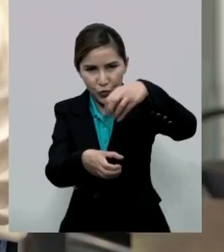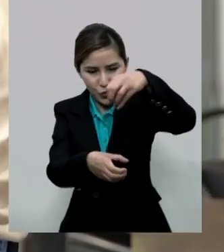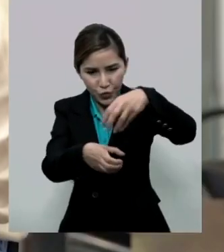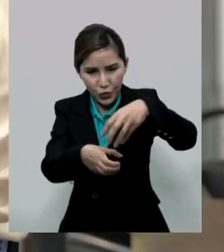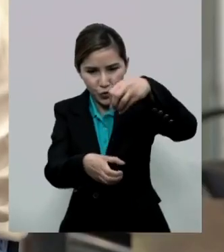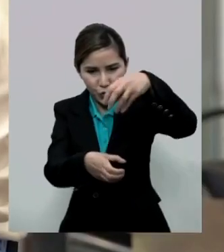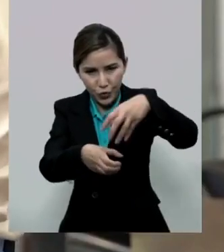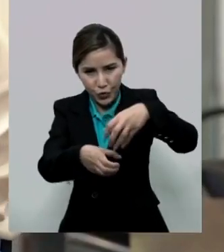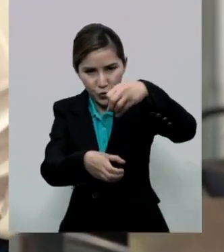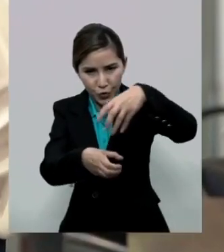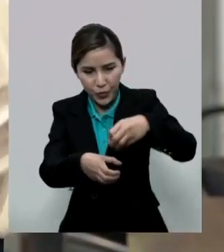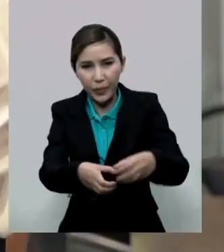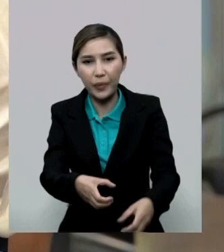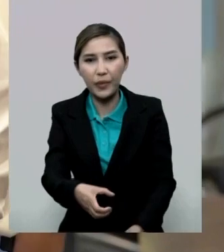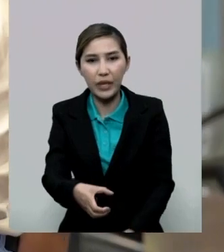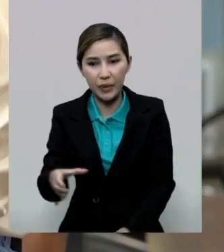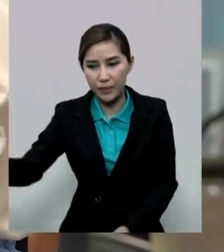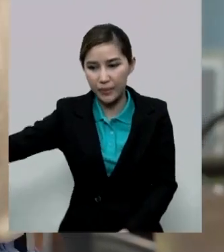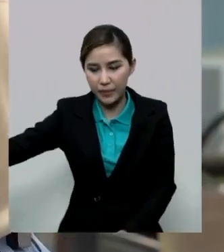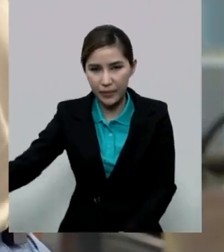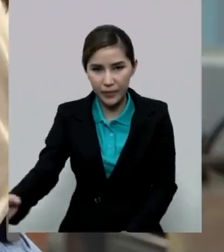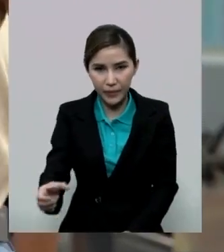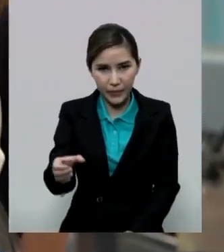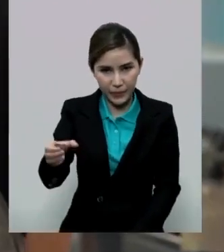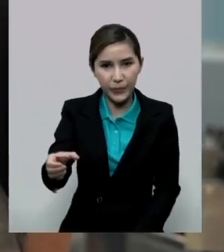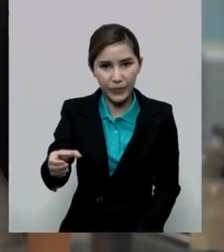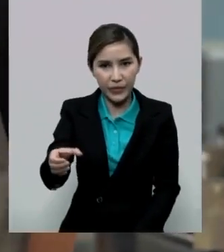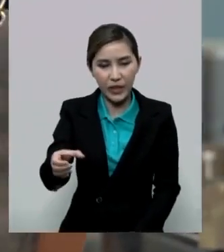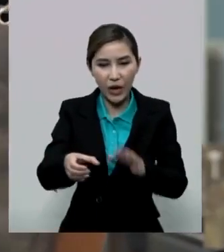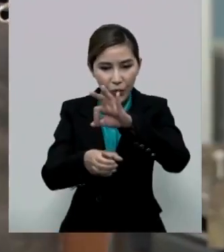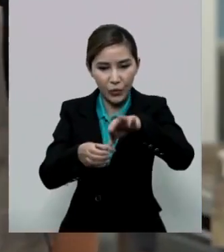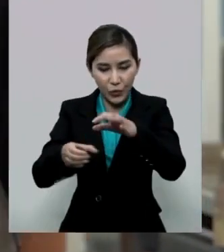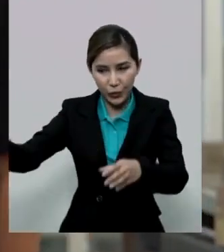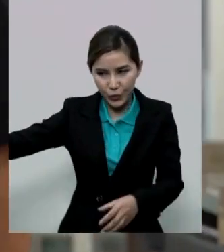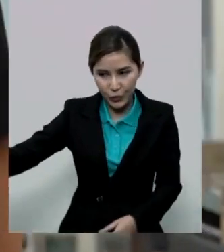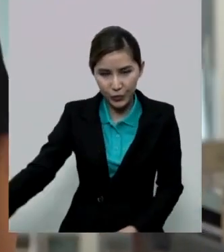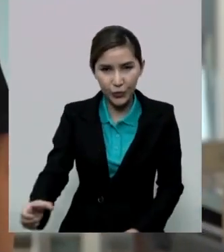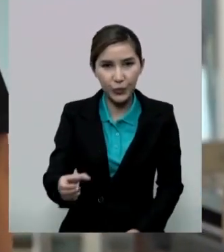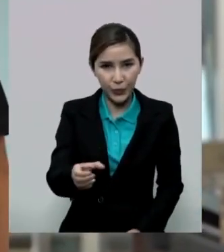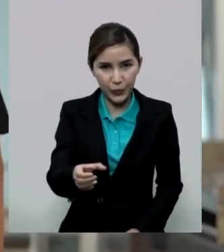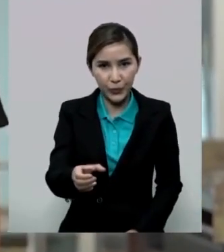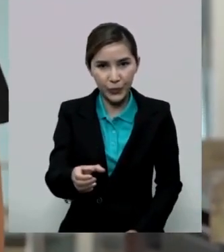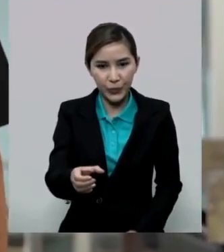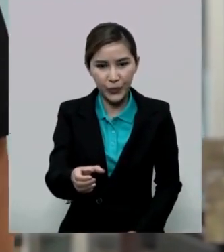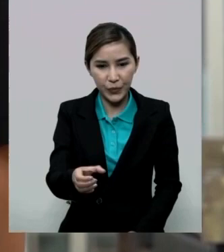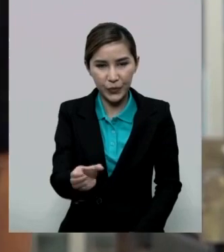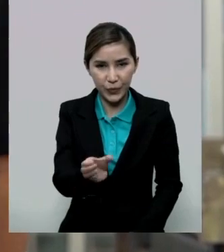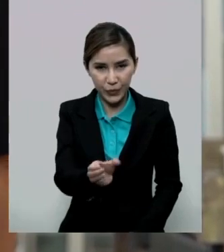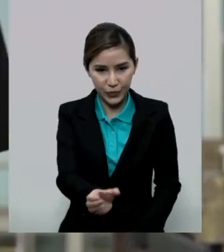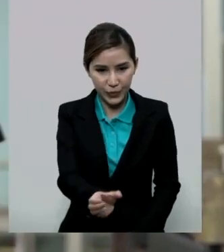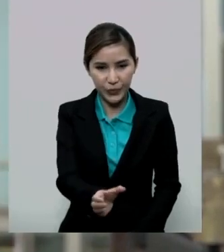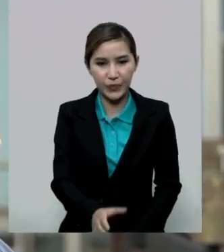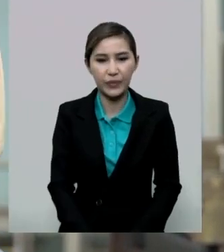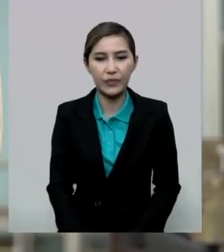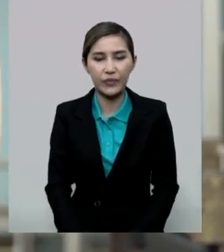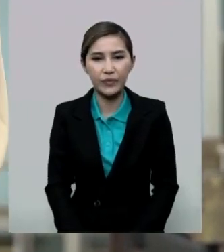ทีนี้ระหว่างที่สตรีมพี่ทันเอื้อมมือมาหยิบแก้วกาแฟที่เราทำเสร็จแล้ว คค่ะ โอเคค่ะค่อยๆนะคะ ค่ะ แล้วว